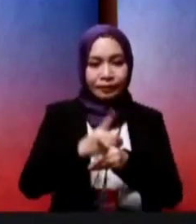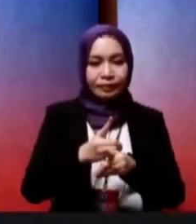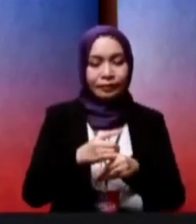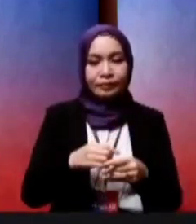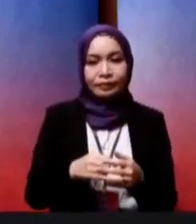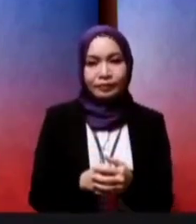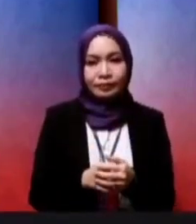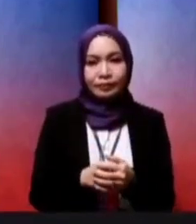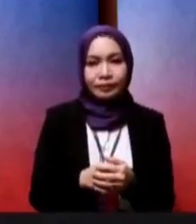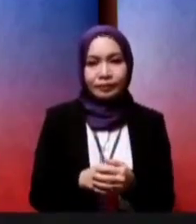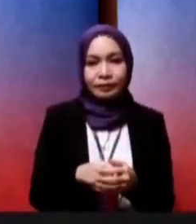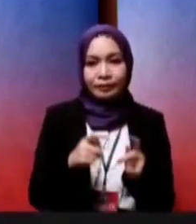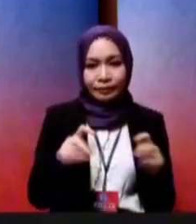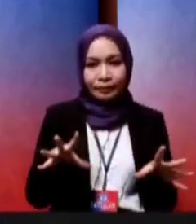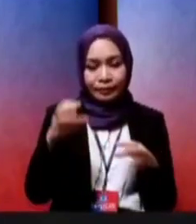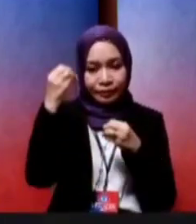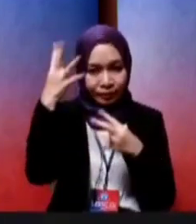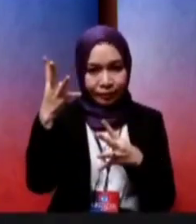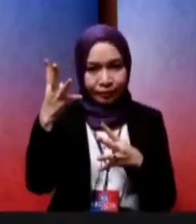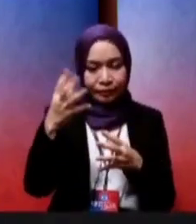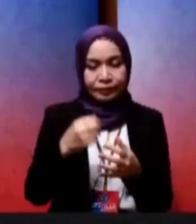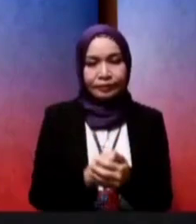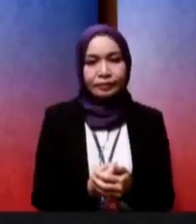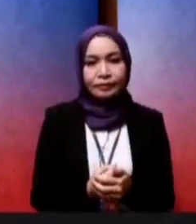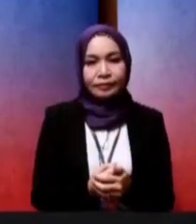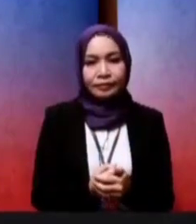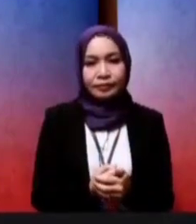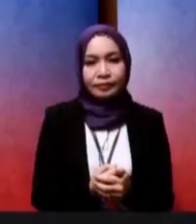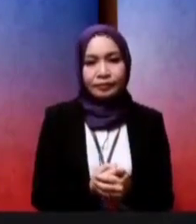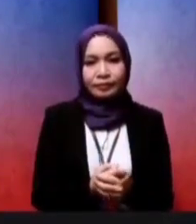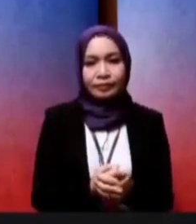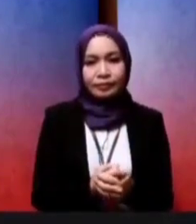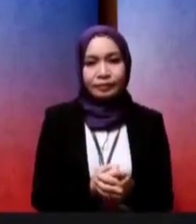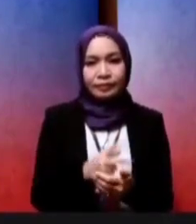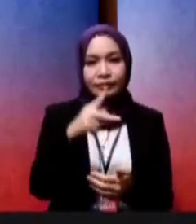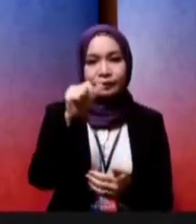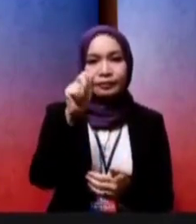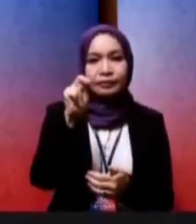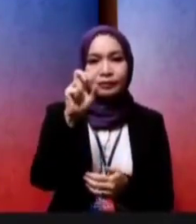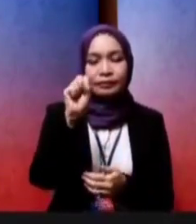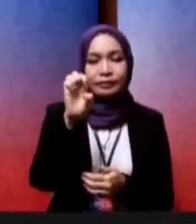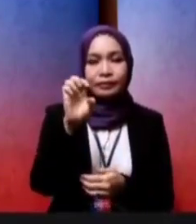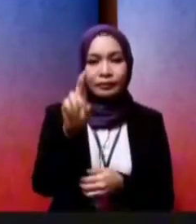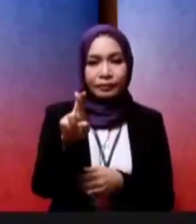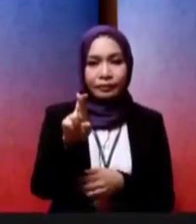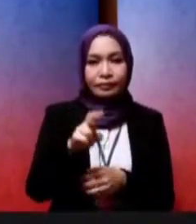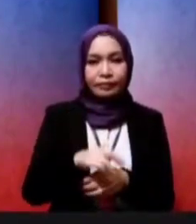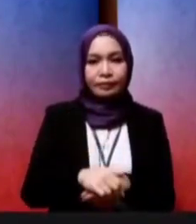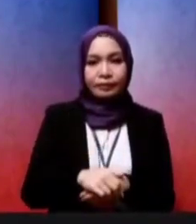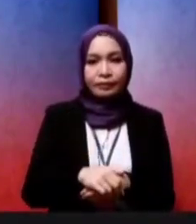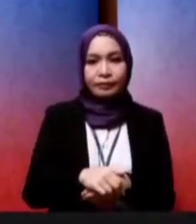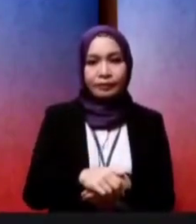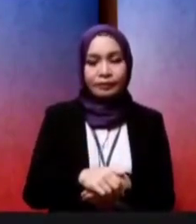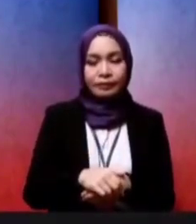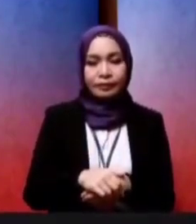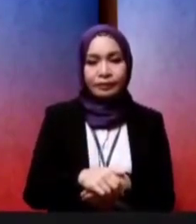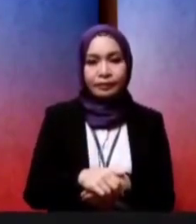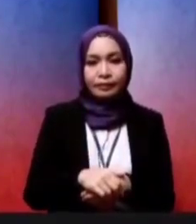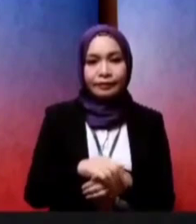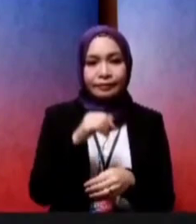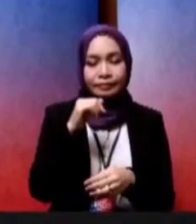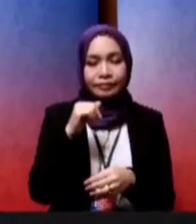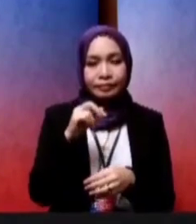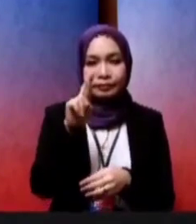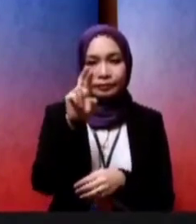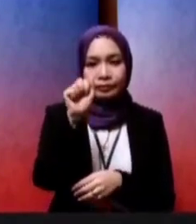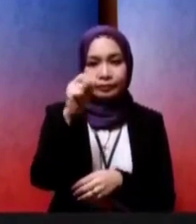kanser-kanser yang kita boleh insya-allah Hapuskan pertamanya kanser rahim kanser cervix